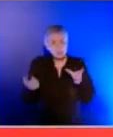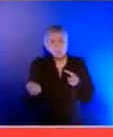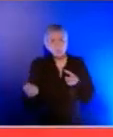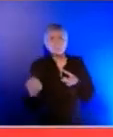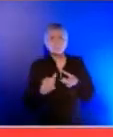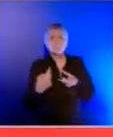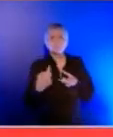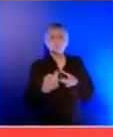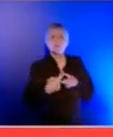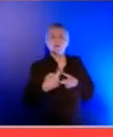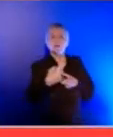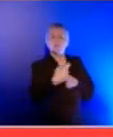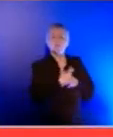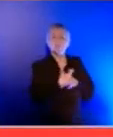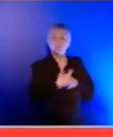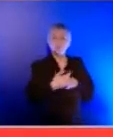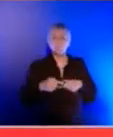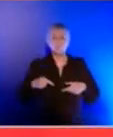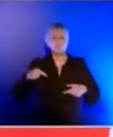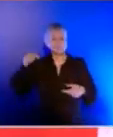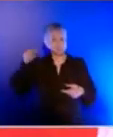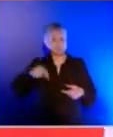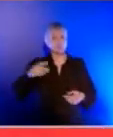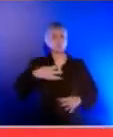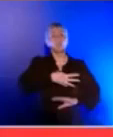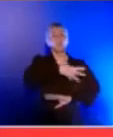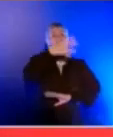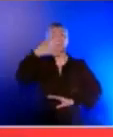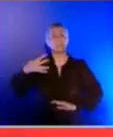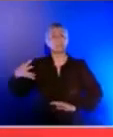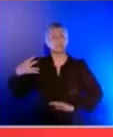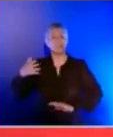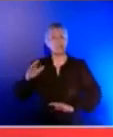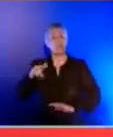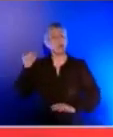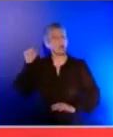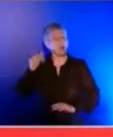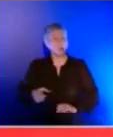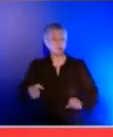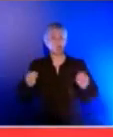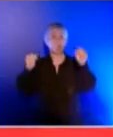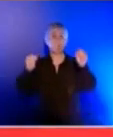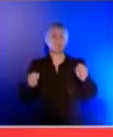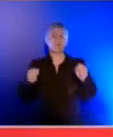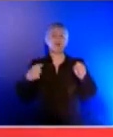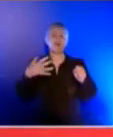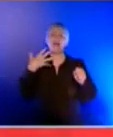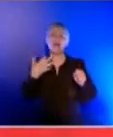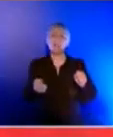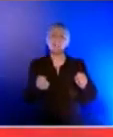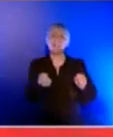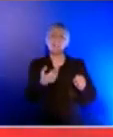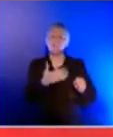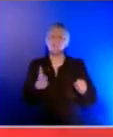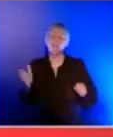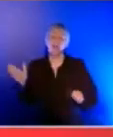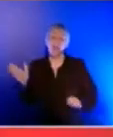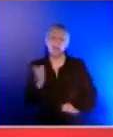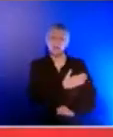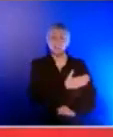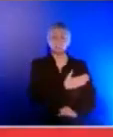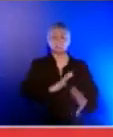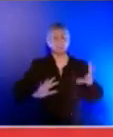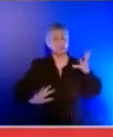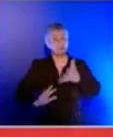επιρροή του ΣΥΡΙΖΑ, που έχει πλέον εδραιωθεί ως η αριστερή προοδευτική δύναμη εκπροσώπησης